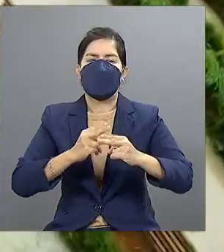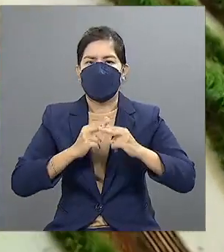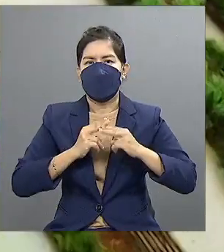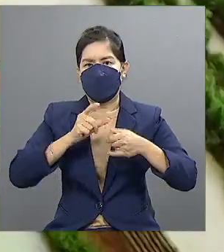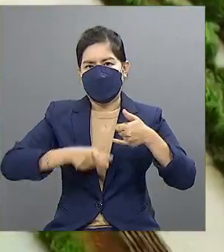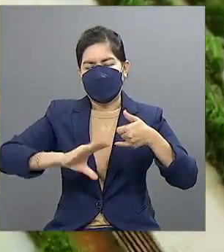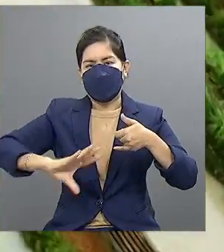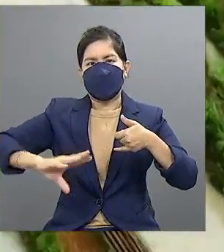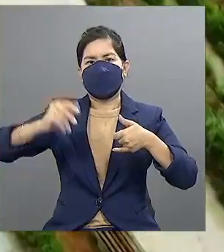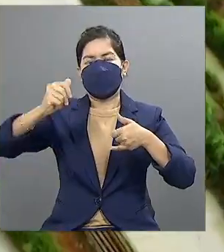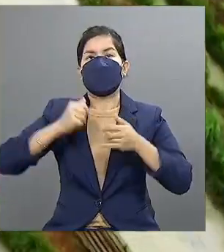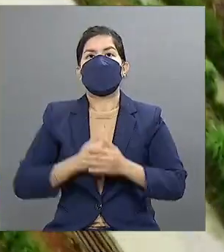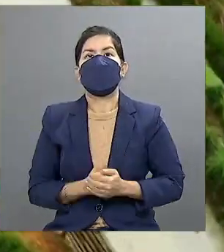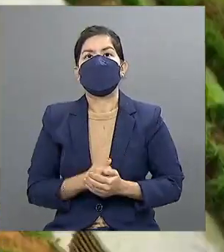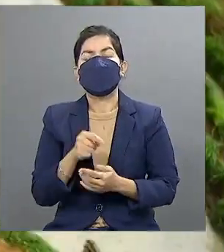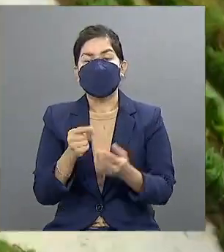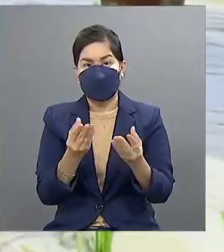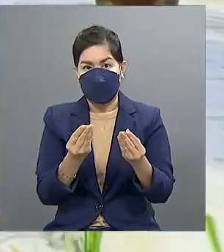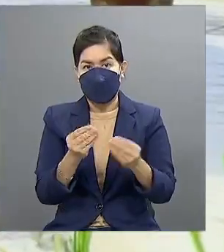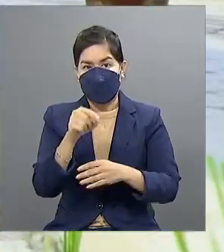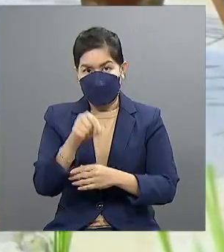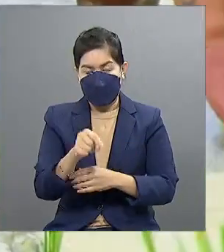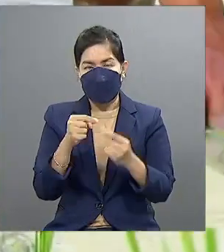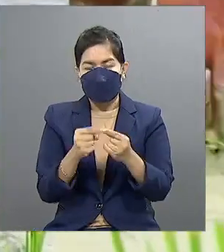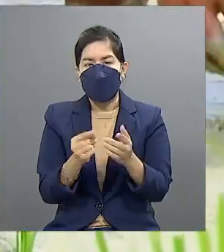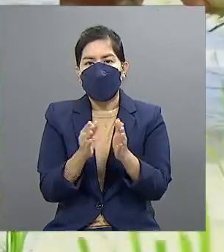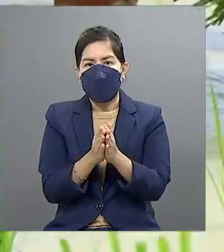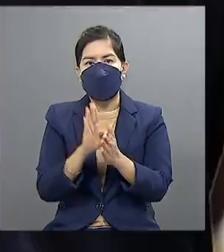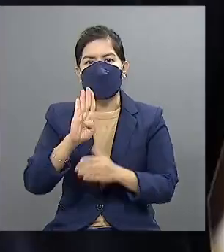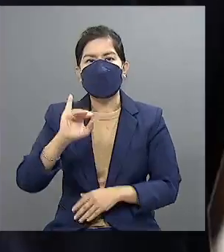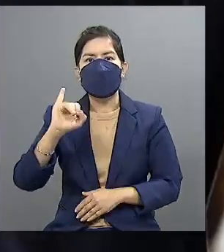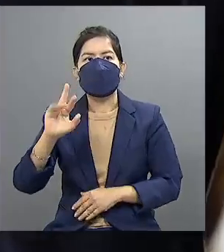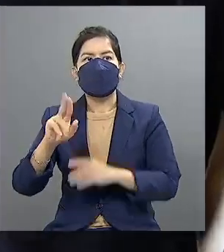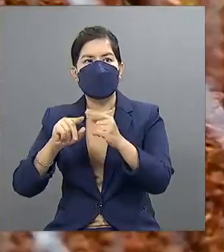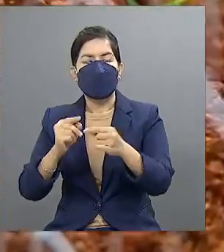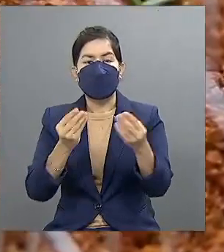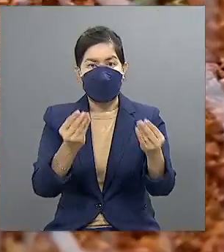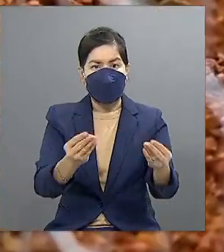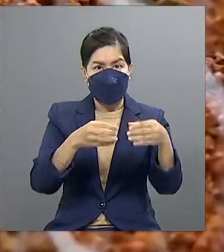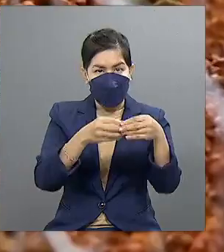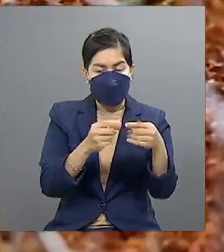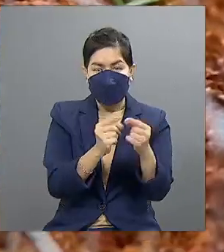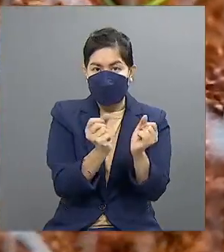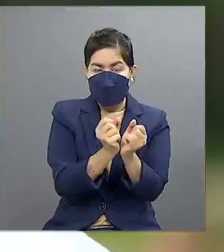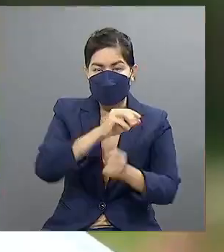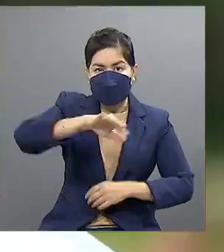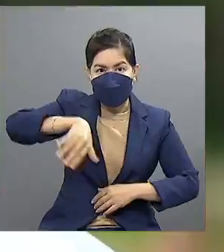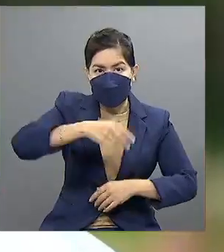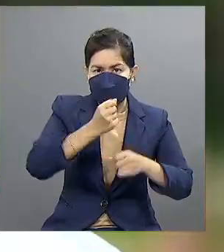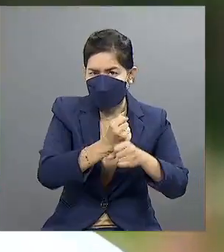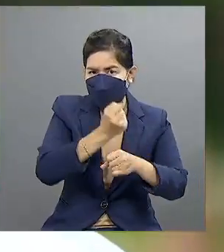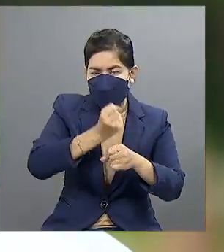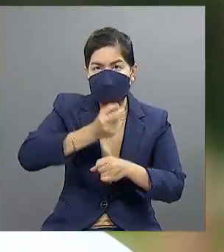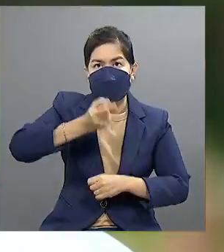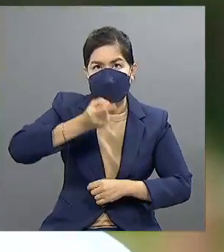พื้นที่โคกของเรานะครับมีจำนวน4ไร่นะครับก็จะให้ผู้ต้องขังลงมือปฏิบัติจริงเลยนะครับเลี้ยงสัตว์ปลูกผักปลูกพืชให้เขาบริหารจัดการเองผลผลิ